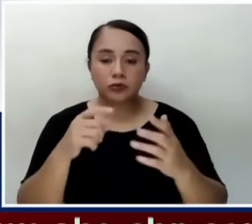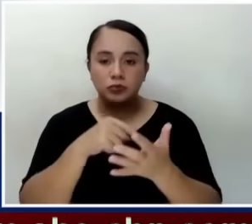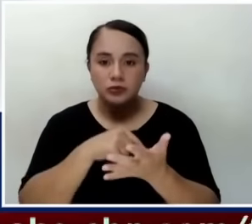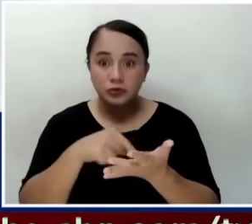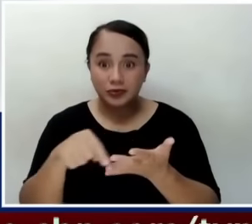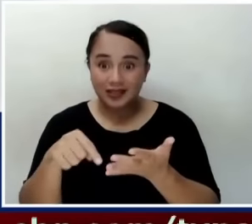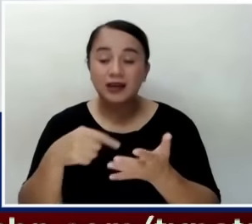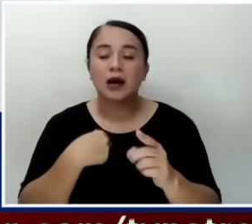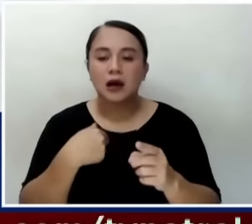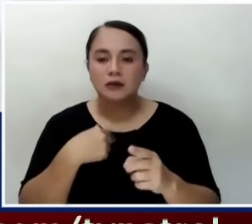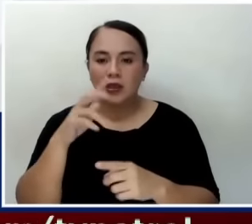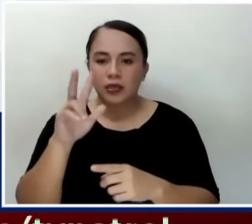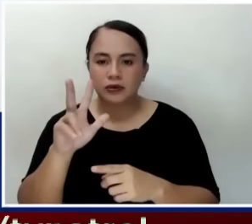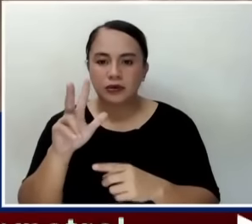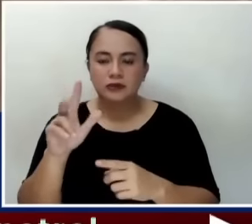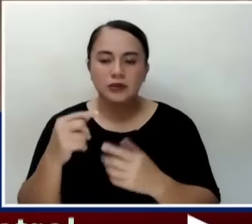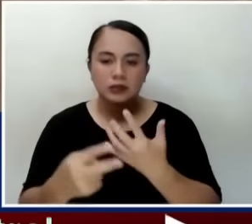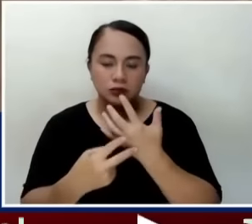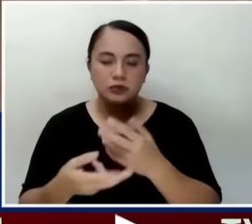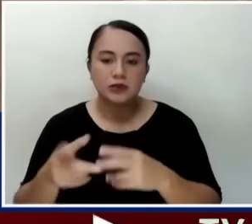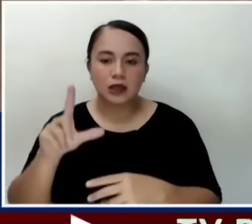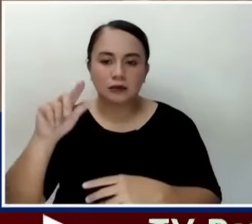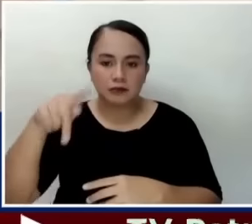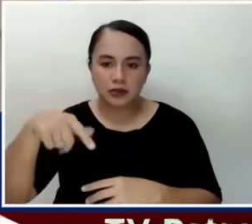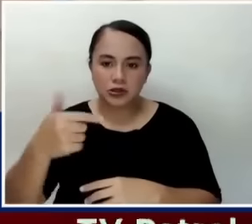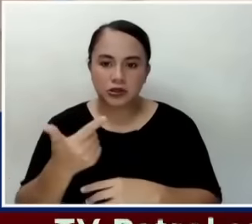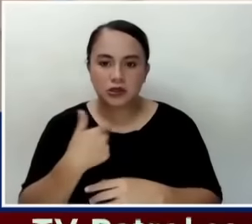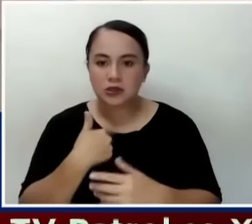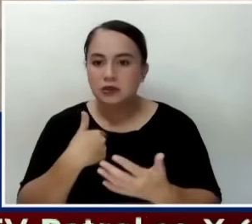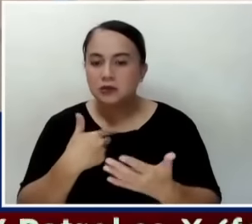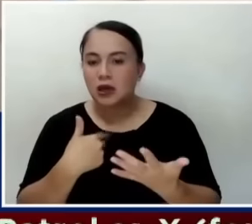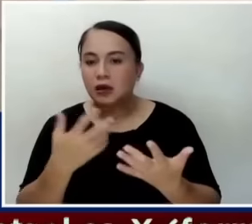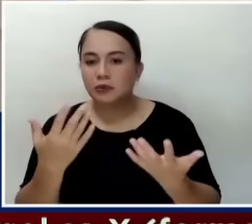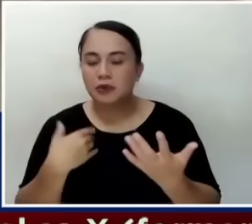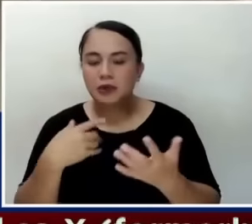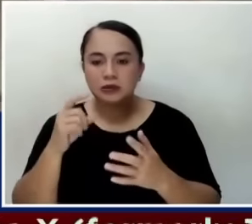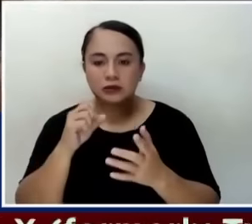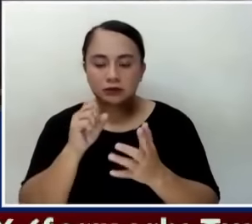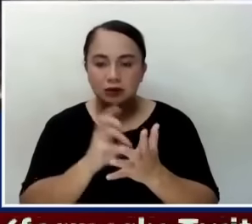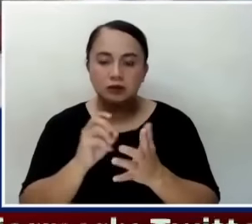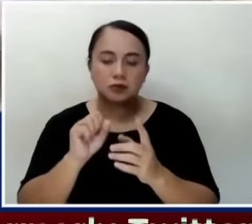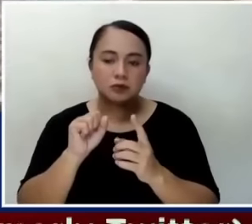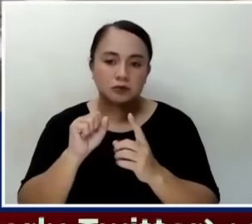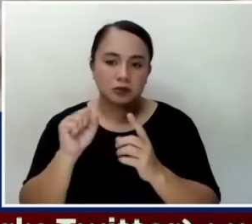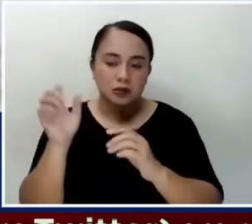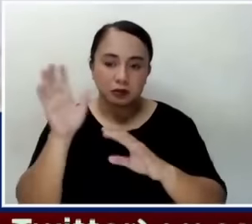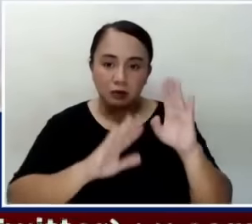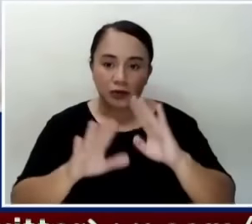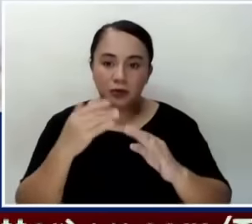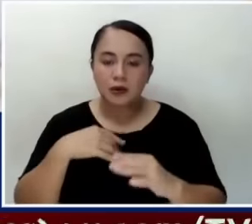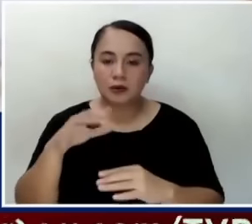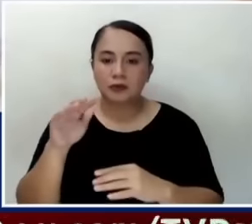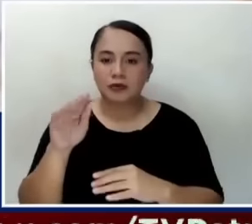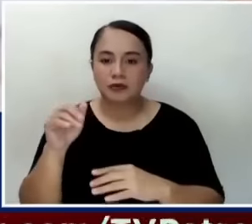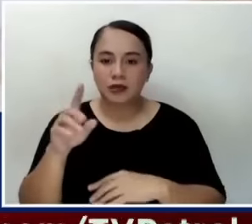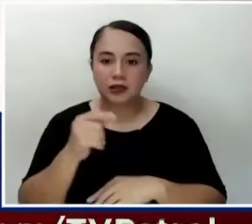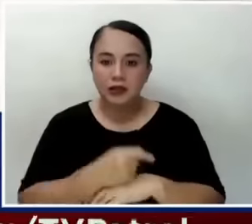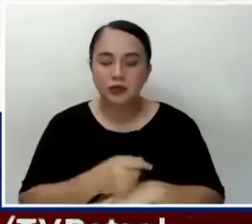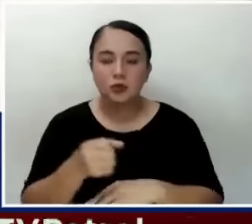30 centavos kada kilo sa LPG sa mga nasa ilalim ng state of calamity dahil may 15-day price